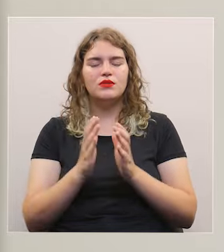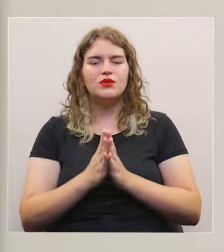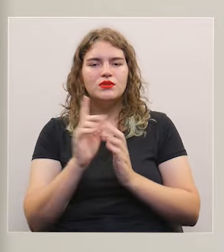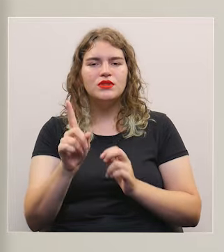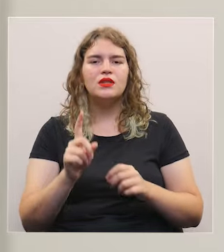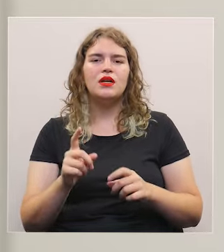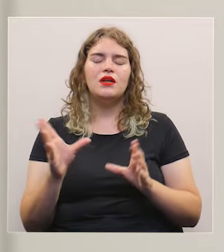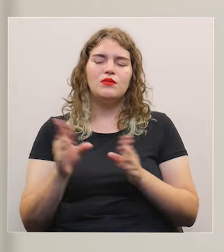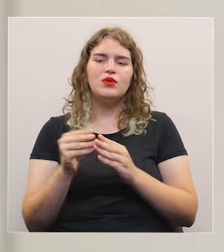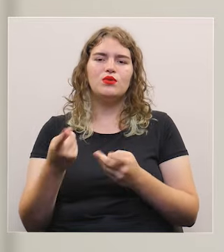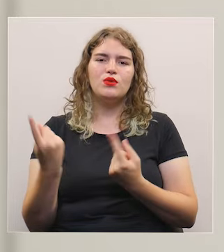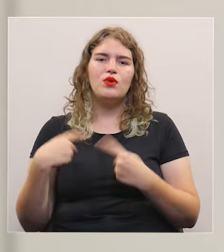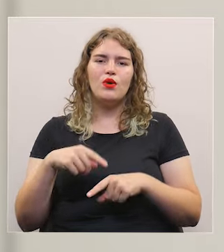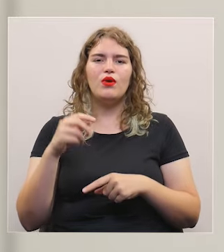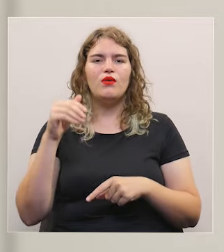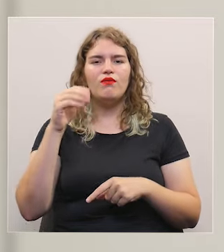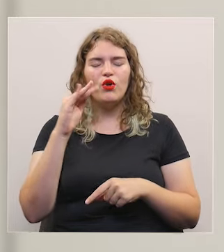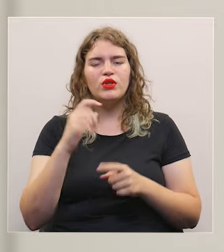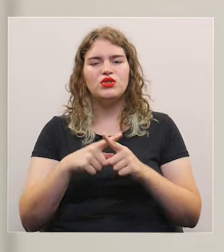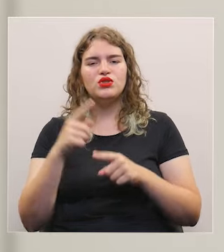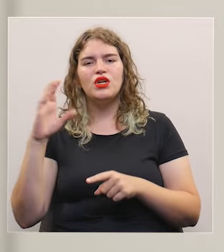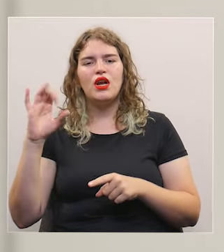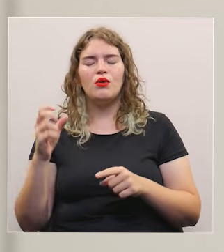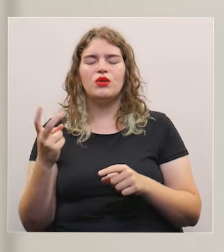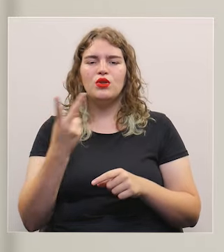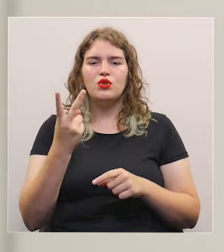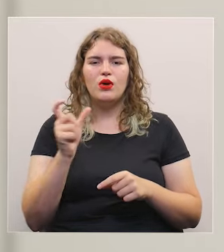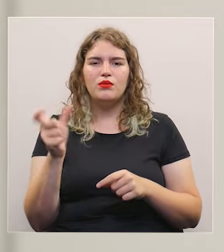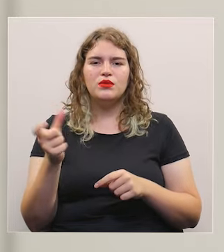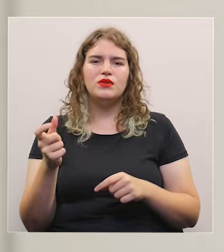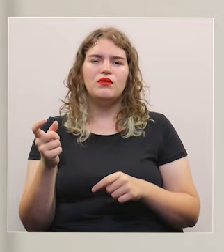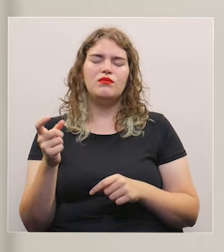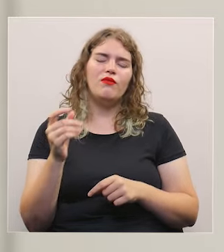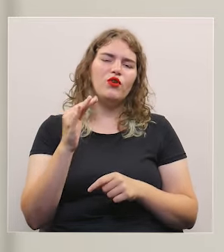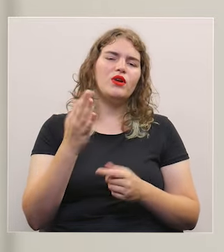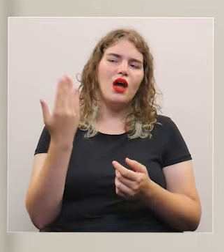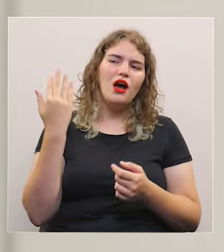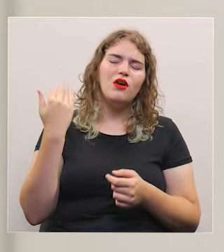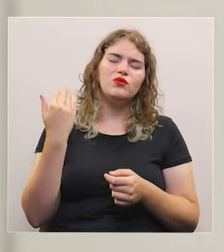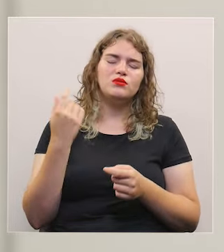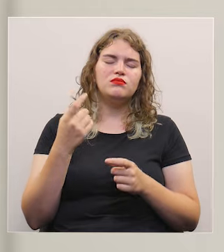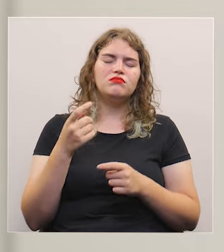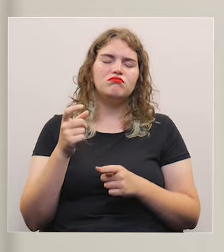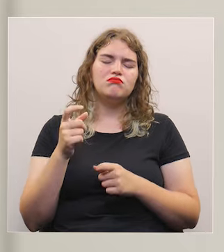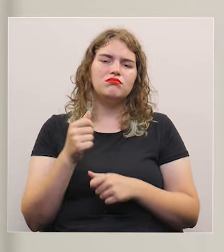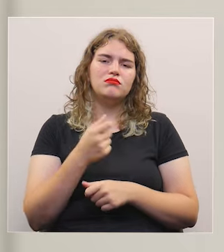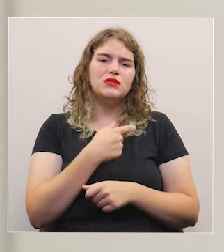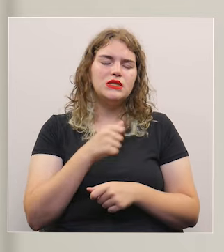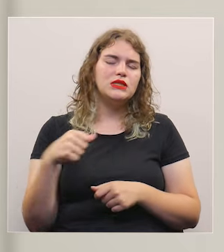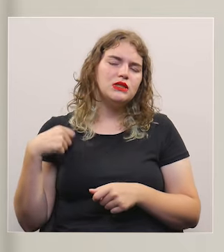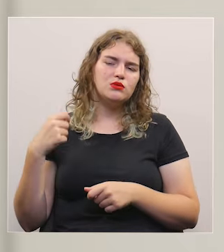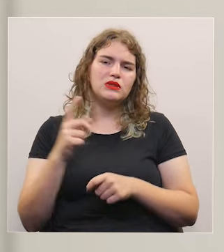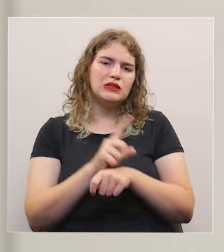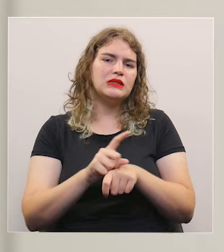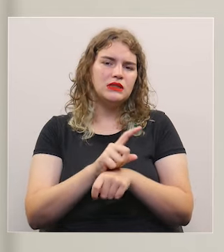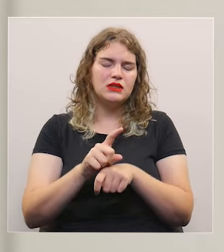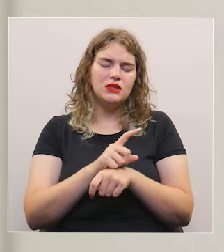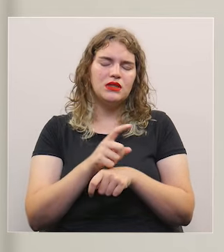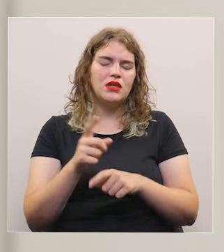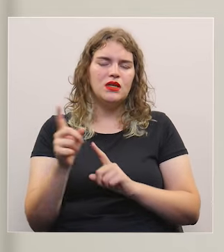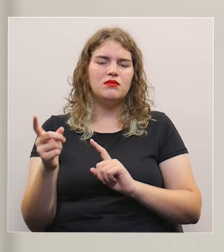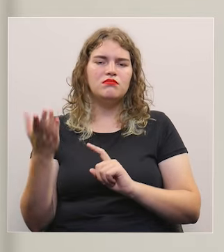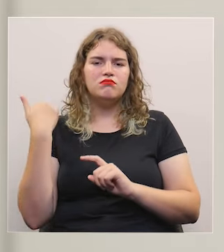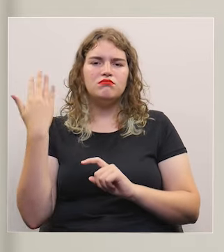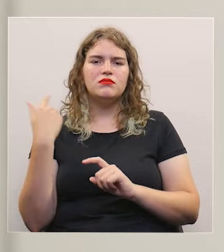Au fost împreună cu noi Florin și Claudia Mureșan de-a lungul a 2 episoade. De fapt, Florin a avut și mărturie personală cu câtva timp în